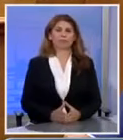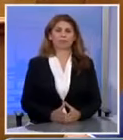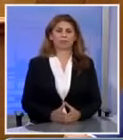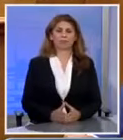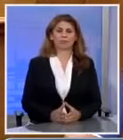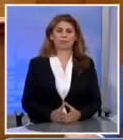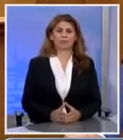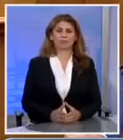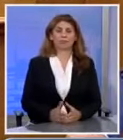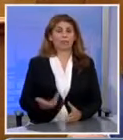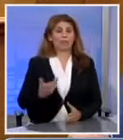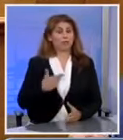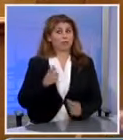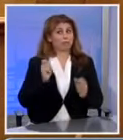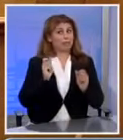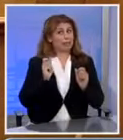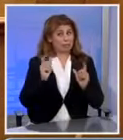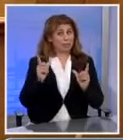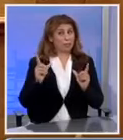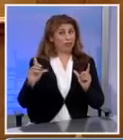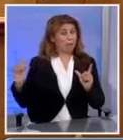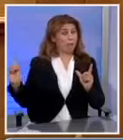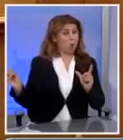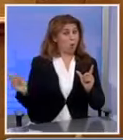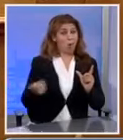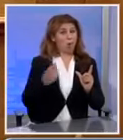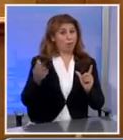Αυτό όμως το οποίο μου έκανε πολύ μεγάλη εντύπωση